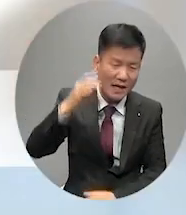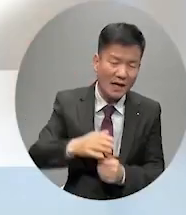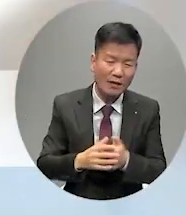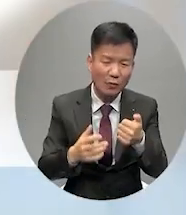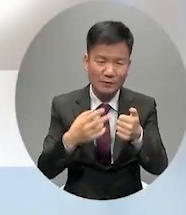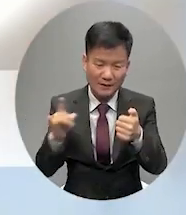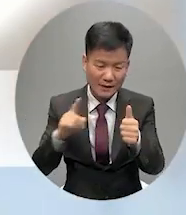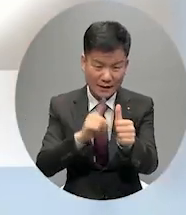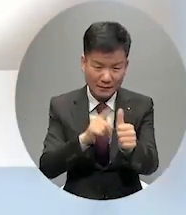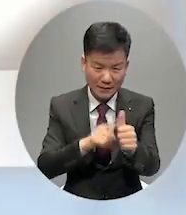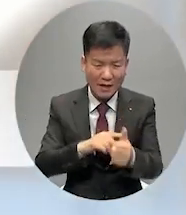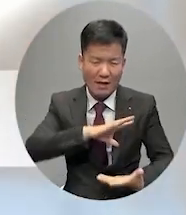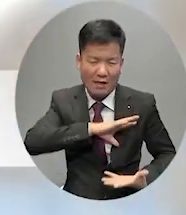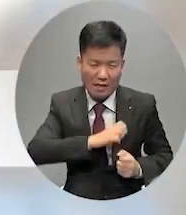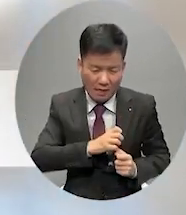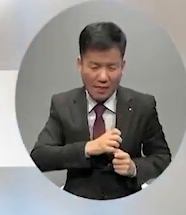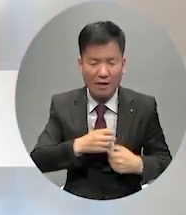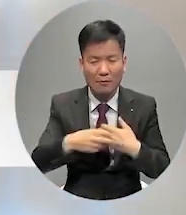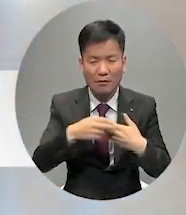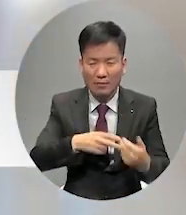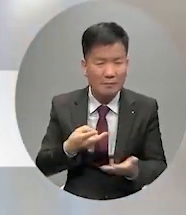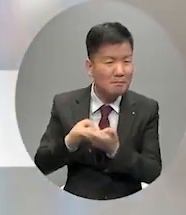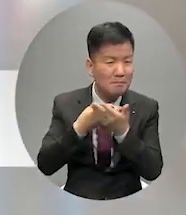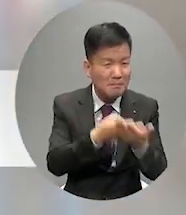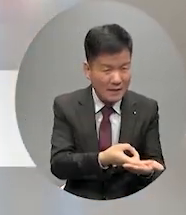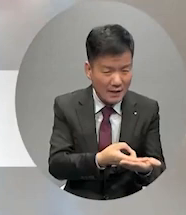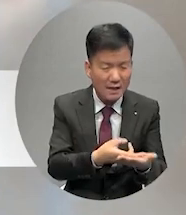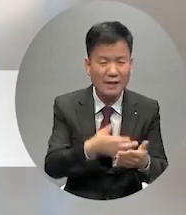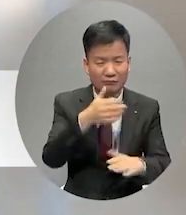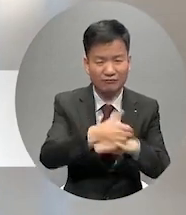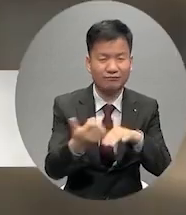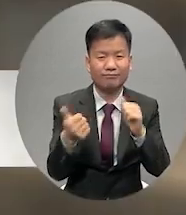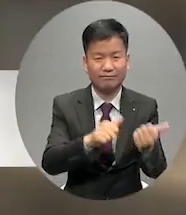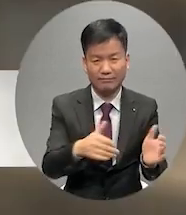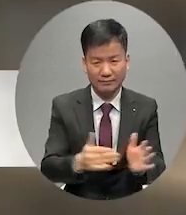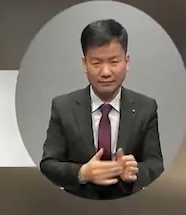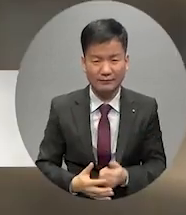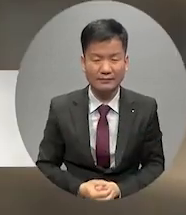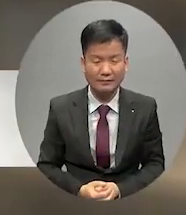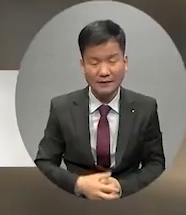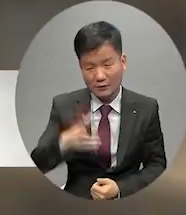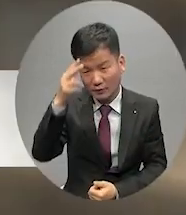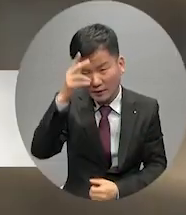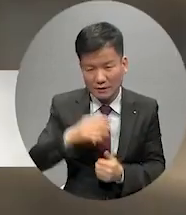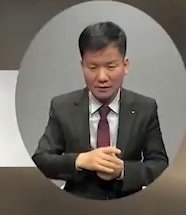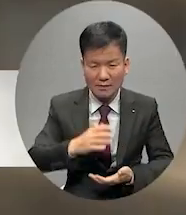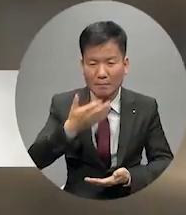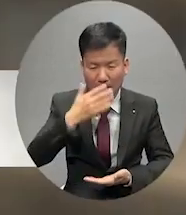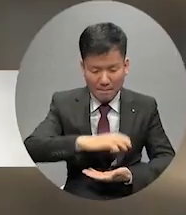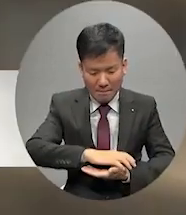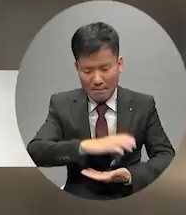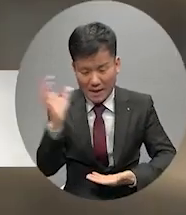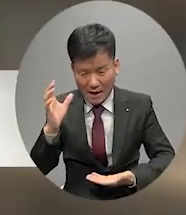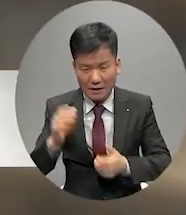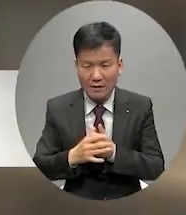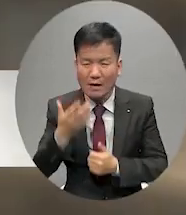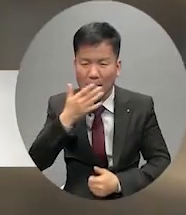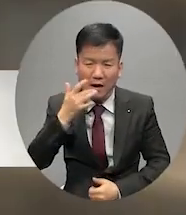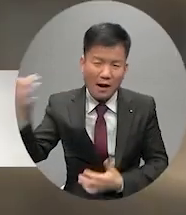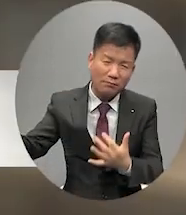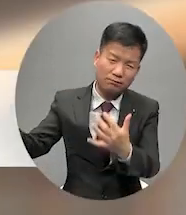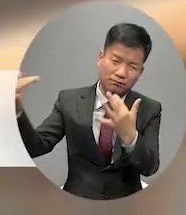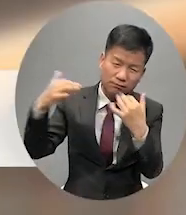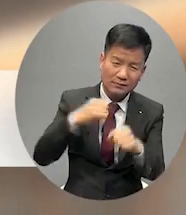50대 남성이 심정지 상태로 병원으로 옮겨졌으나 숨졌습니다 경찰은 도시락을 열자마자 벌때가